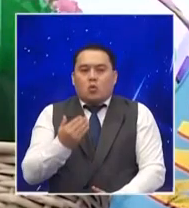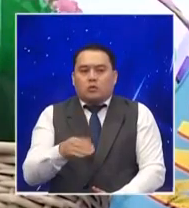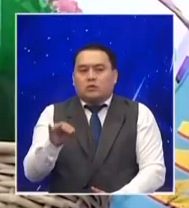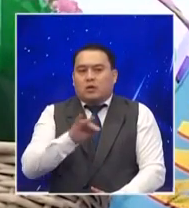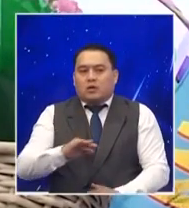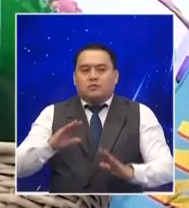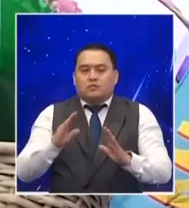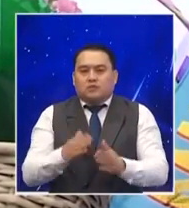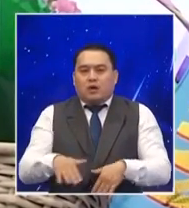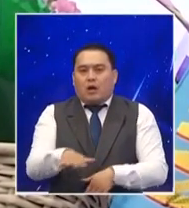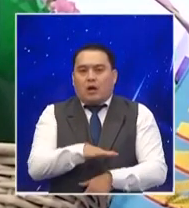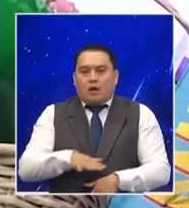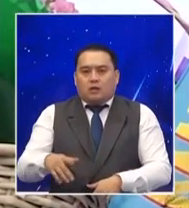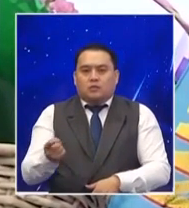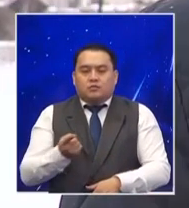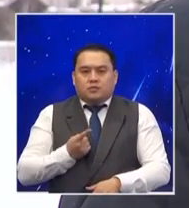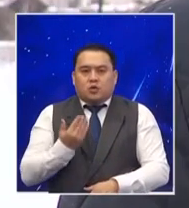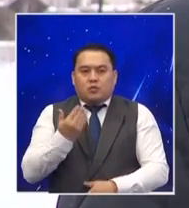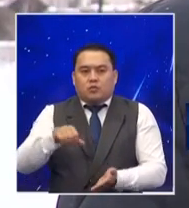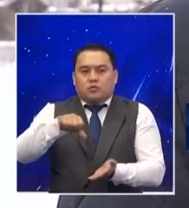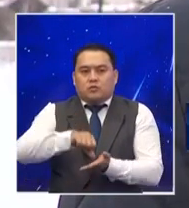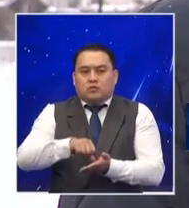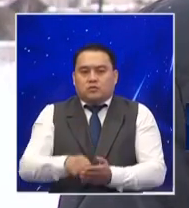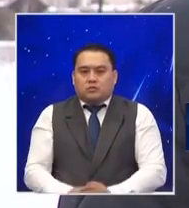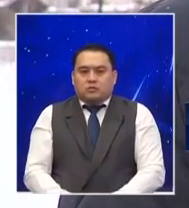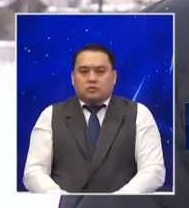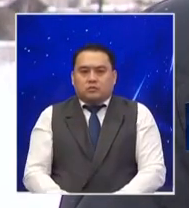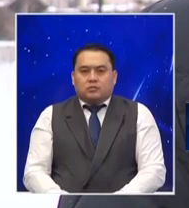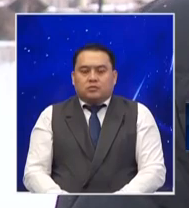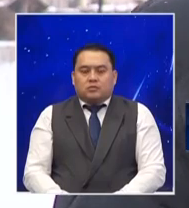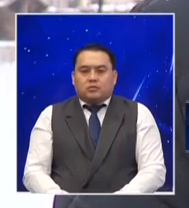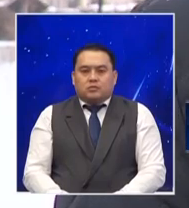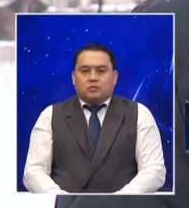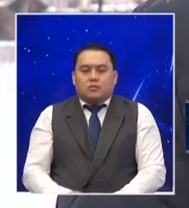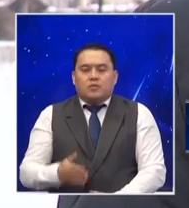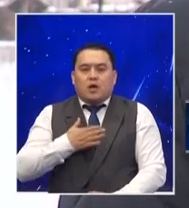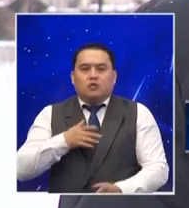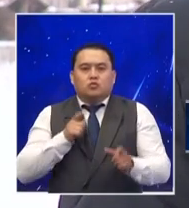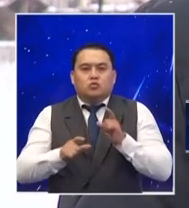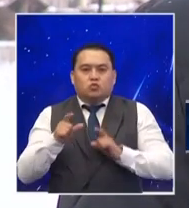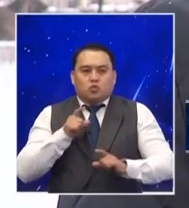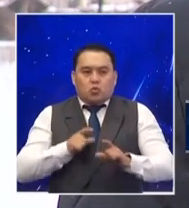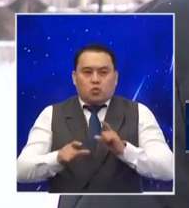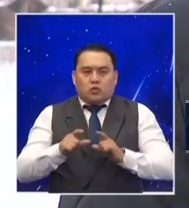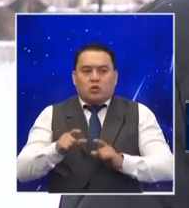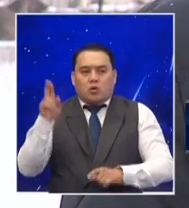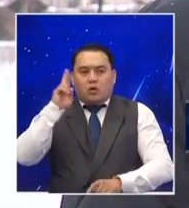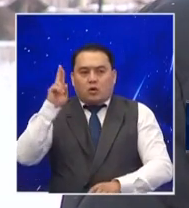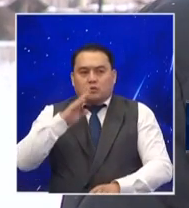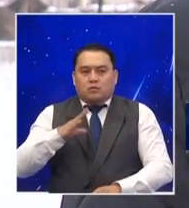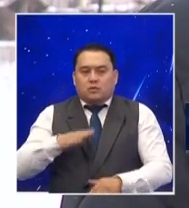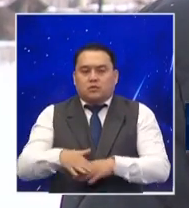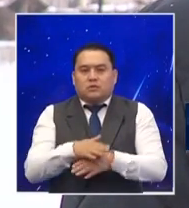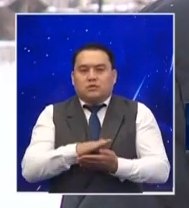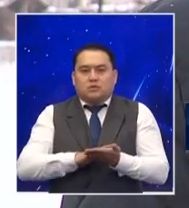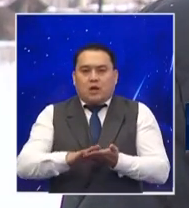тарихи сәтте алаңда болғандардың бірі. Кезінде оқудан шығып, комсомолдан шығып, қара жұмысқа жегіліп, басқа ешқандай жұмысқа